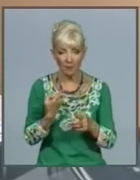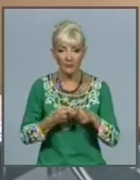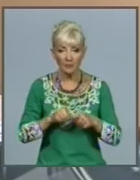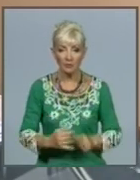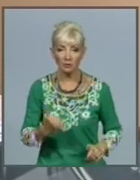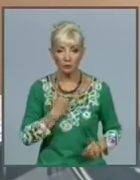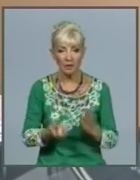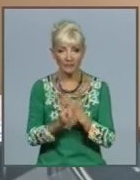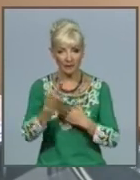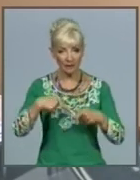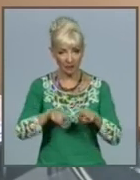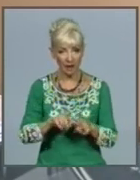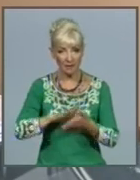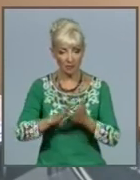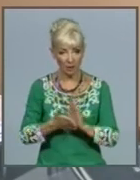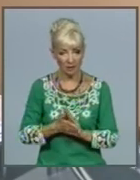ситуація, коли ми